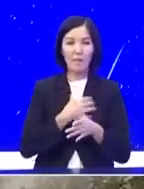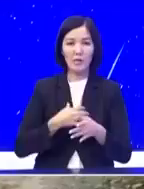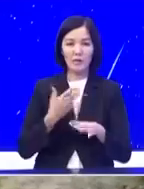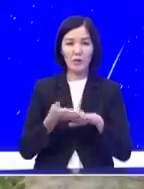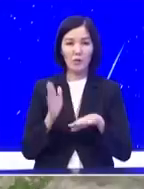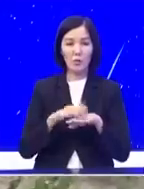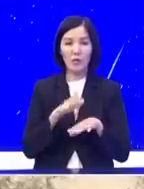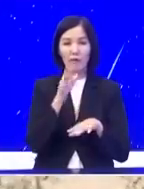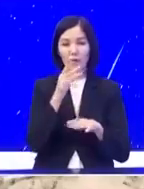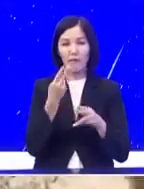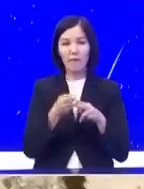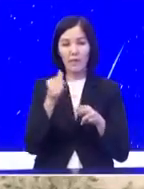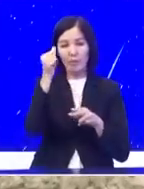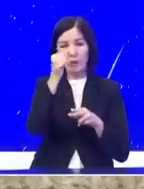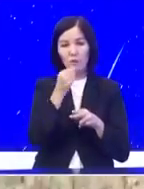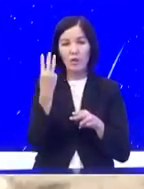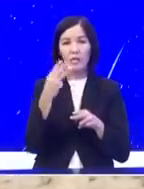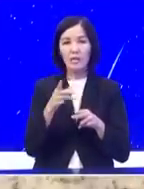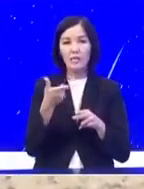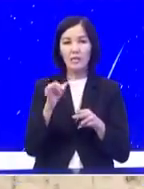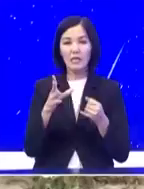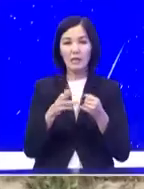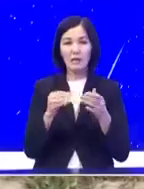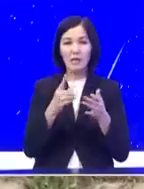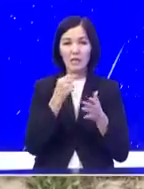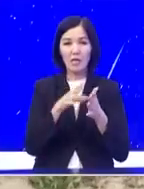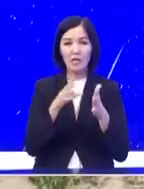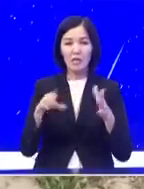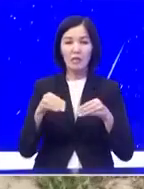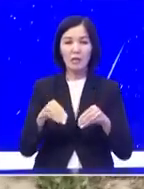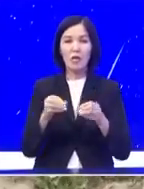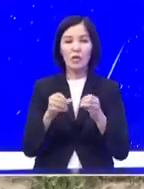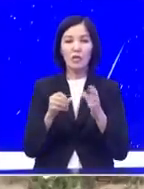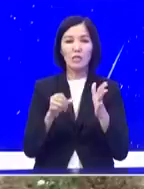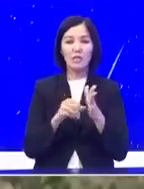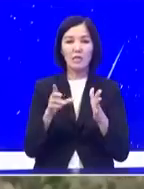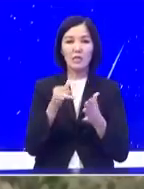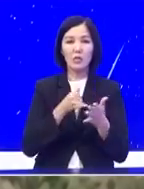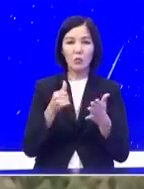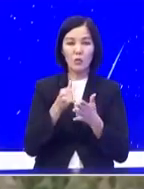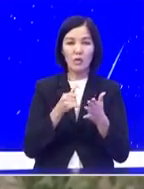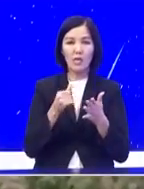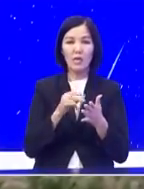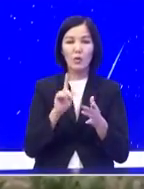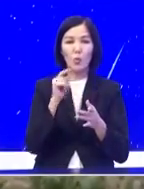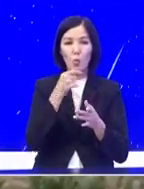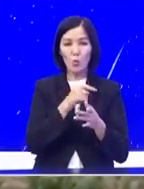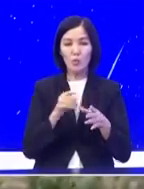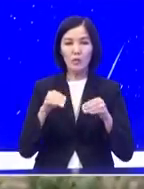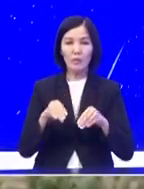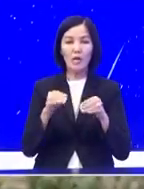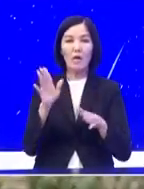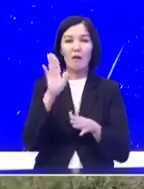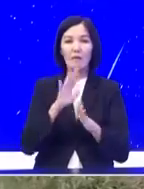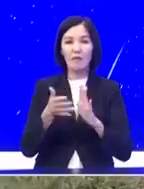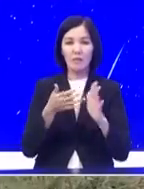трудные времена. В этом году он засеял 30 гектаров сахарной свеклы, 16 отвел под сою и кукурузу. Однако собрать с этих полей урожай